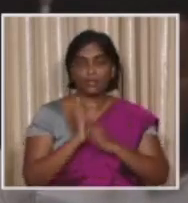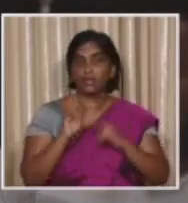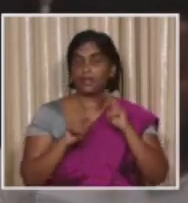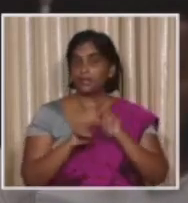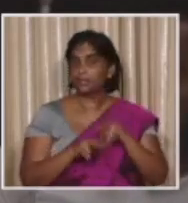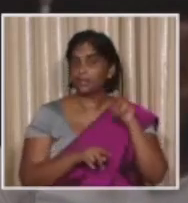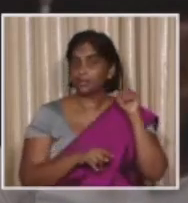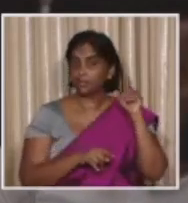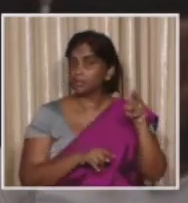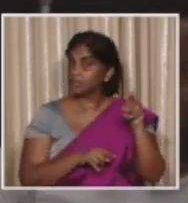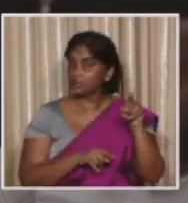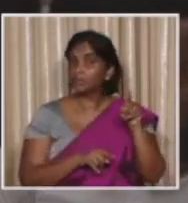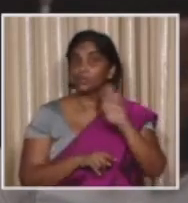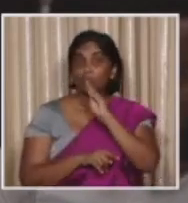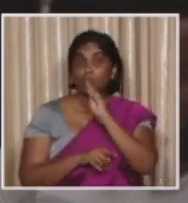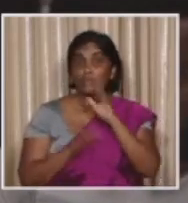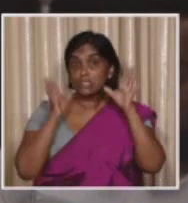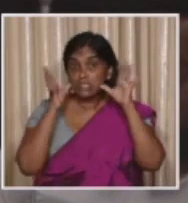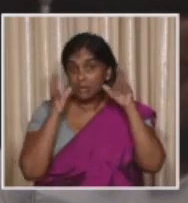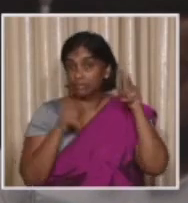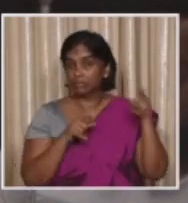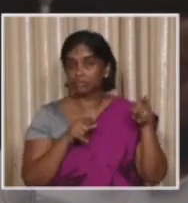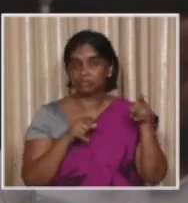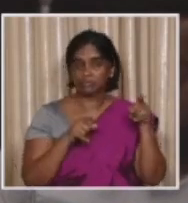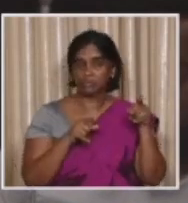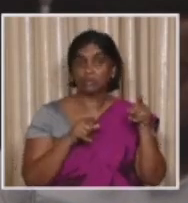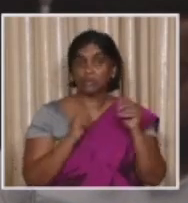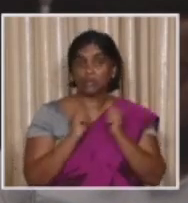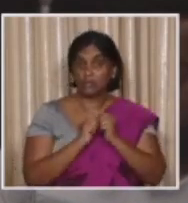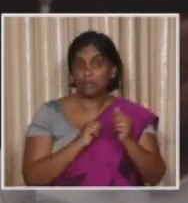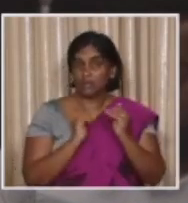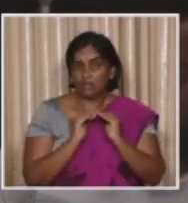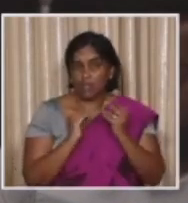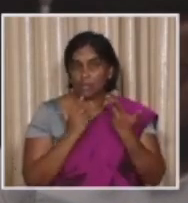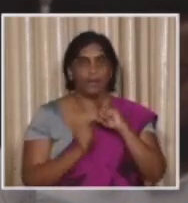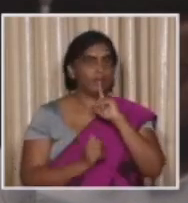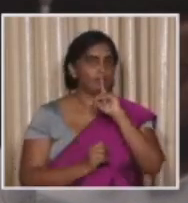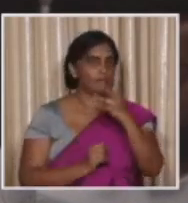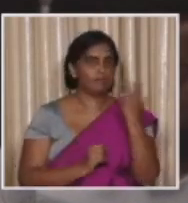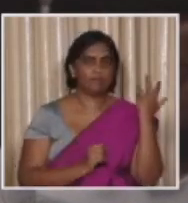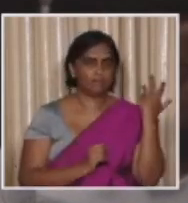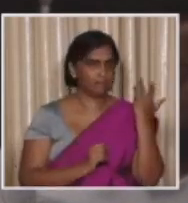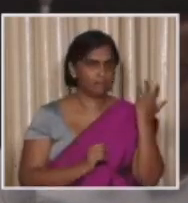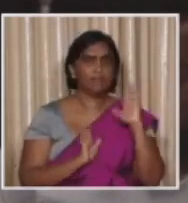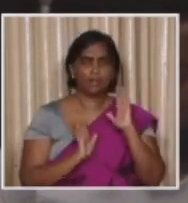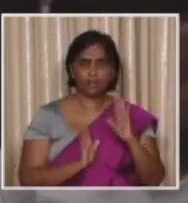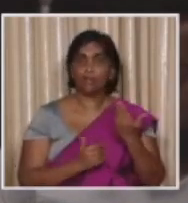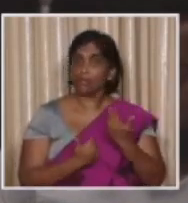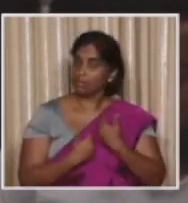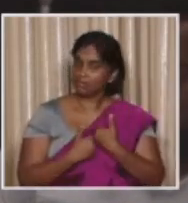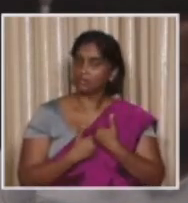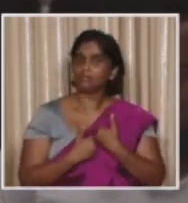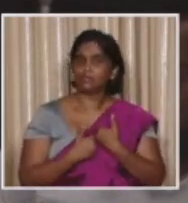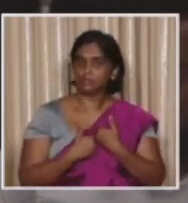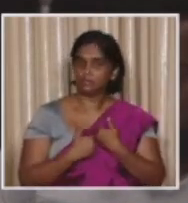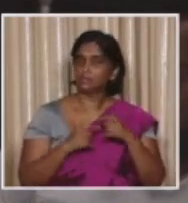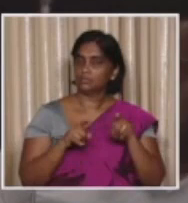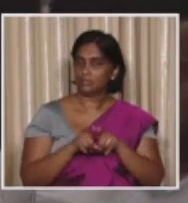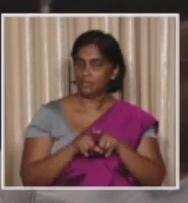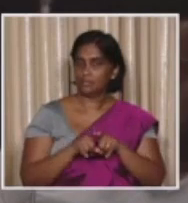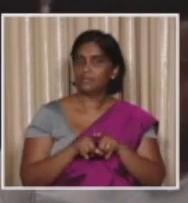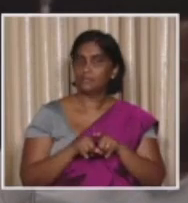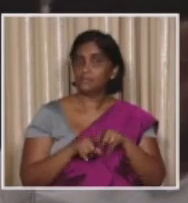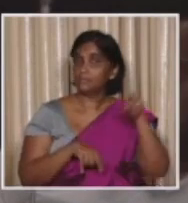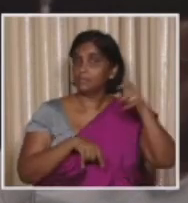මූල්‍ය අරමුදල කියන්නේ බිල්ලක් කළ යුතු දෙයක් නෙමෙයි කියන එක. හැබැයි අපි අපේ පැත්තෙන්